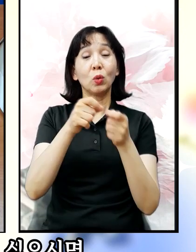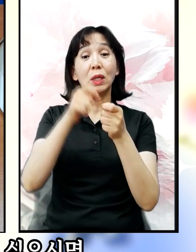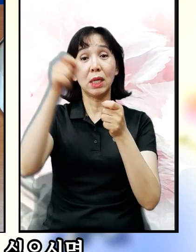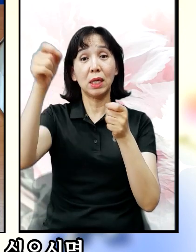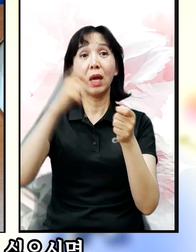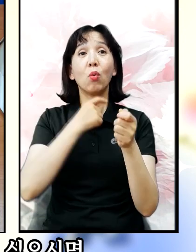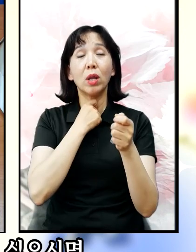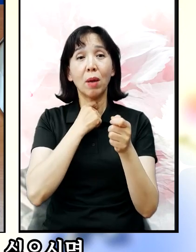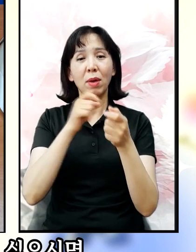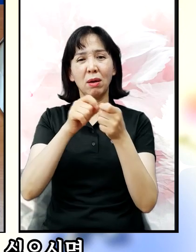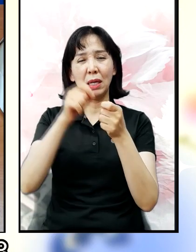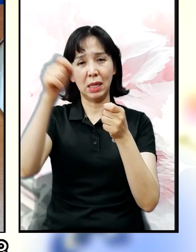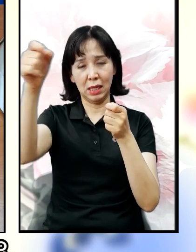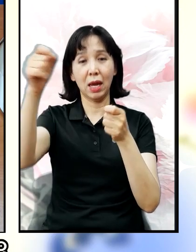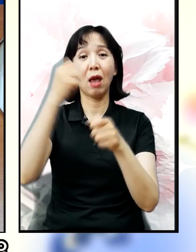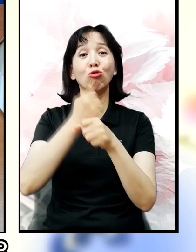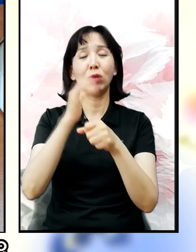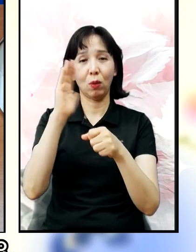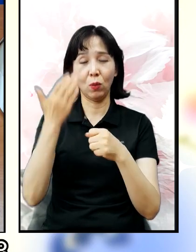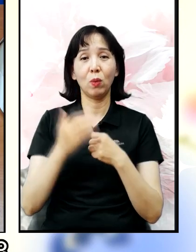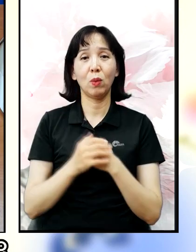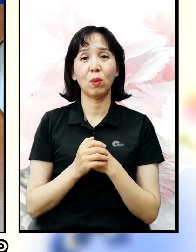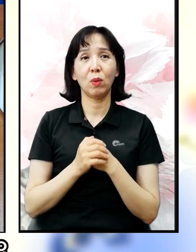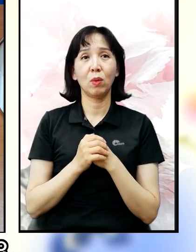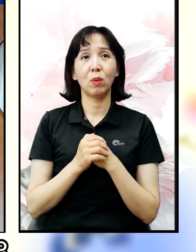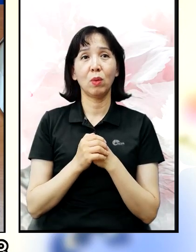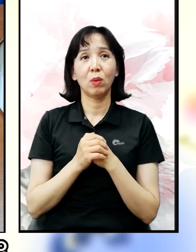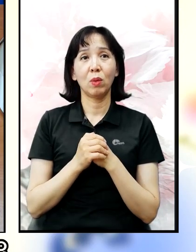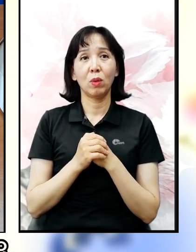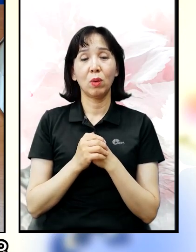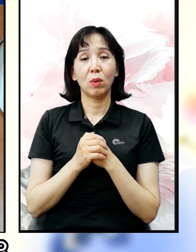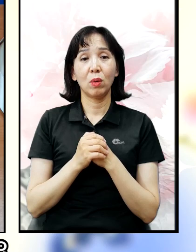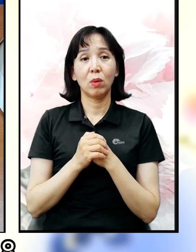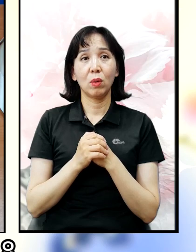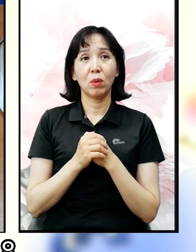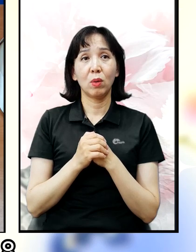뭐 조금 길게 하고 싶으시면 약간 길게 하셔도 되고요.